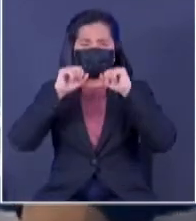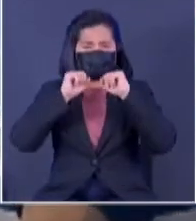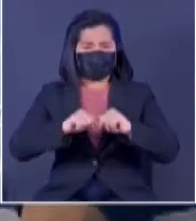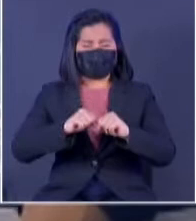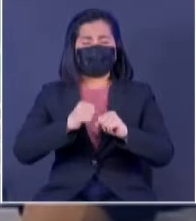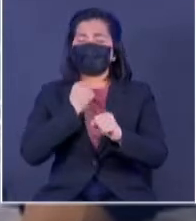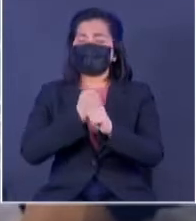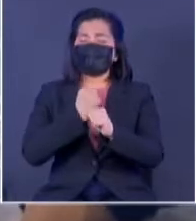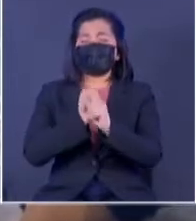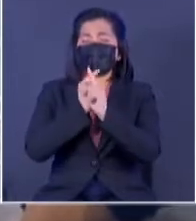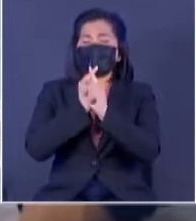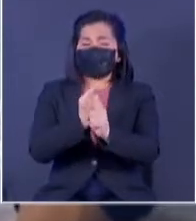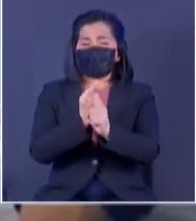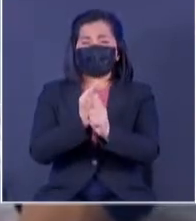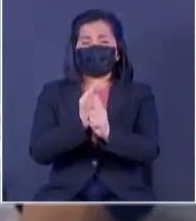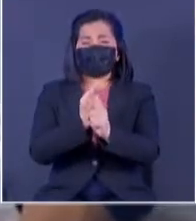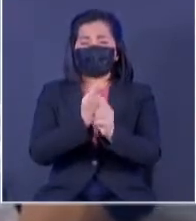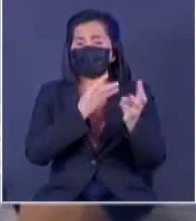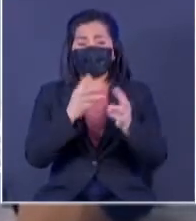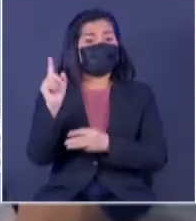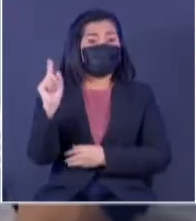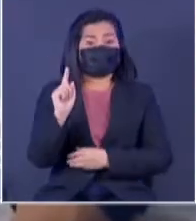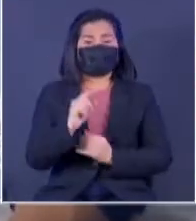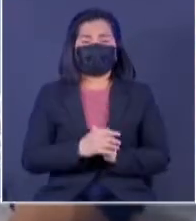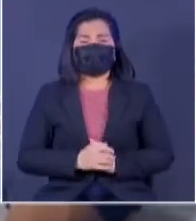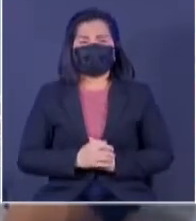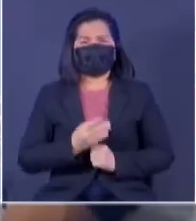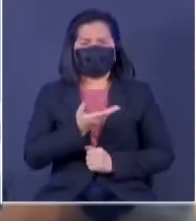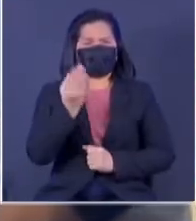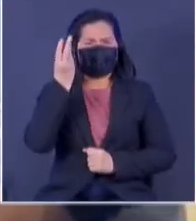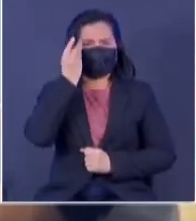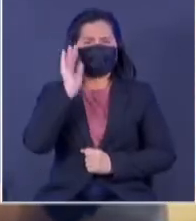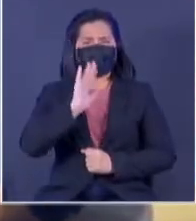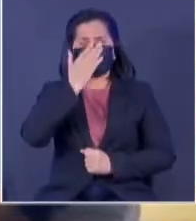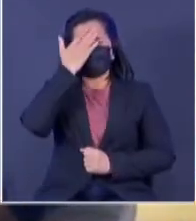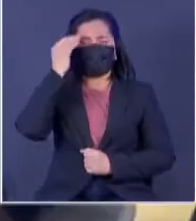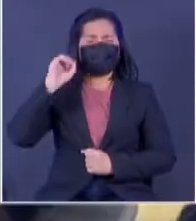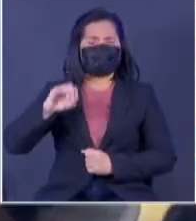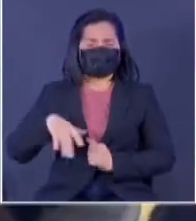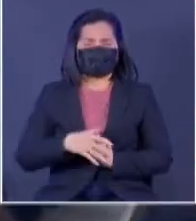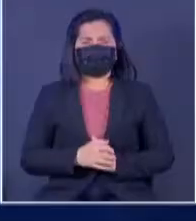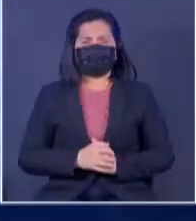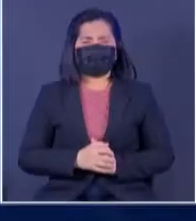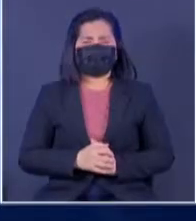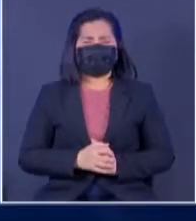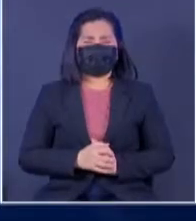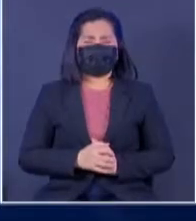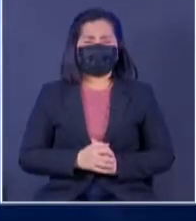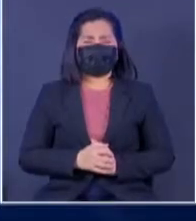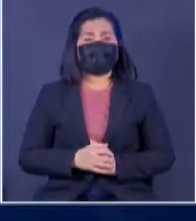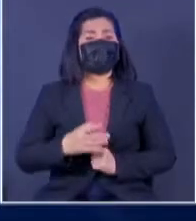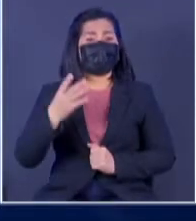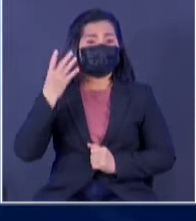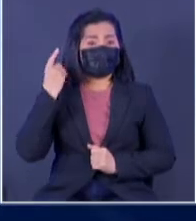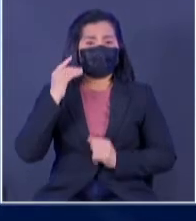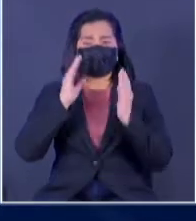บัติตามแนวทางไหนนะครับเพราะอย่าไปซีเรียสลืมไม่ได้เลยนะครับ เนี่ยฮะเมื่อว